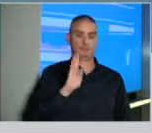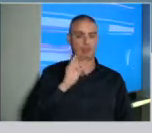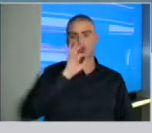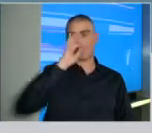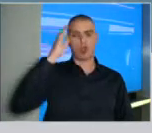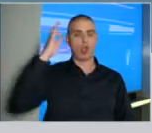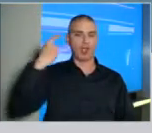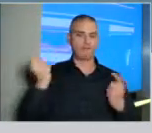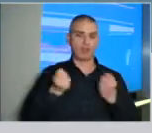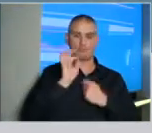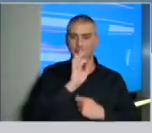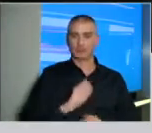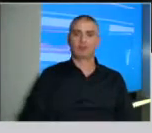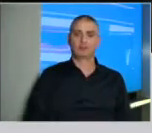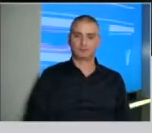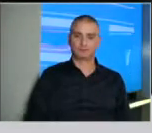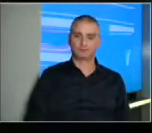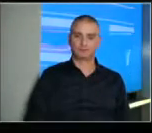ככוכב הקמפיין.